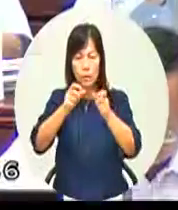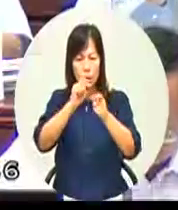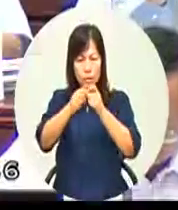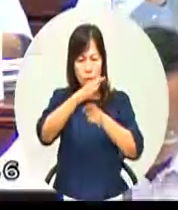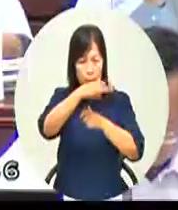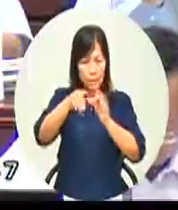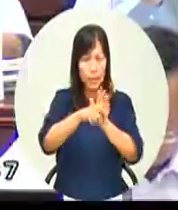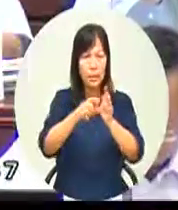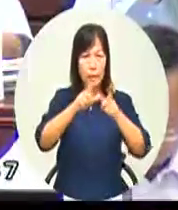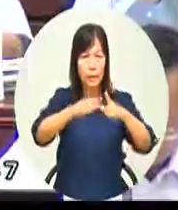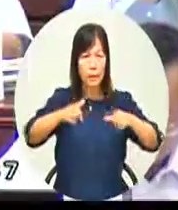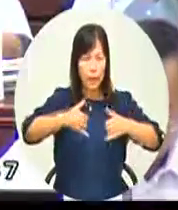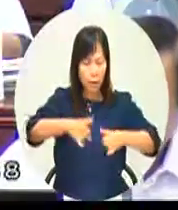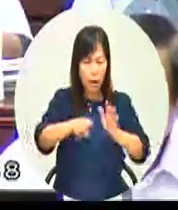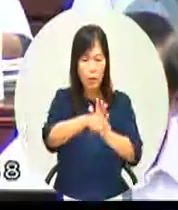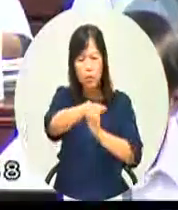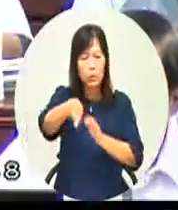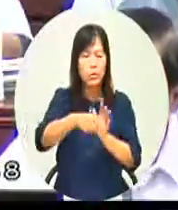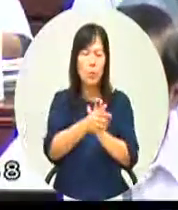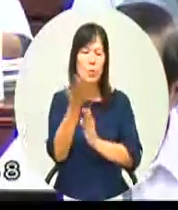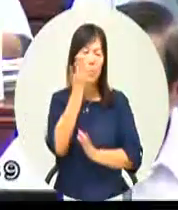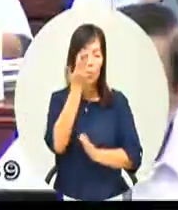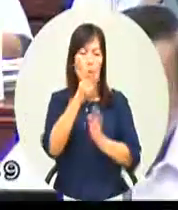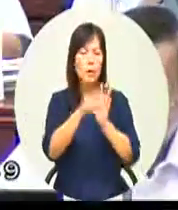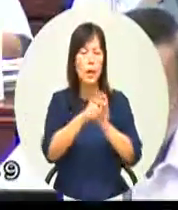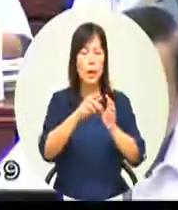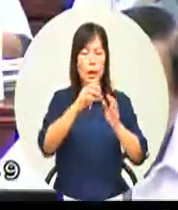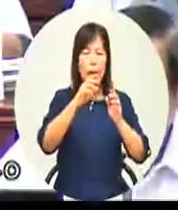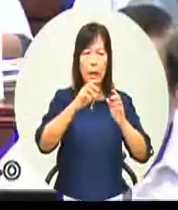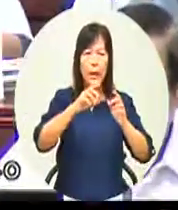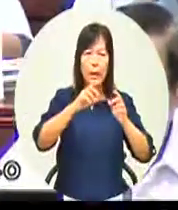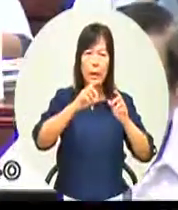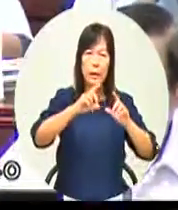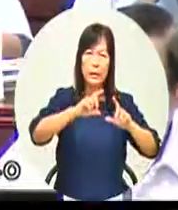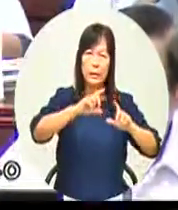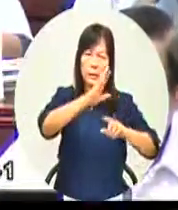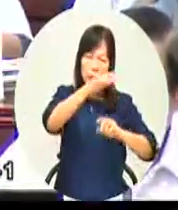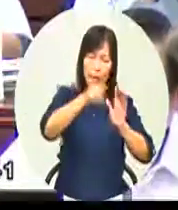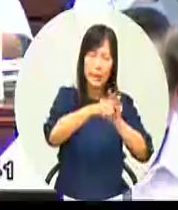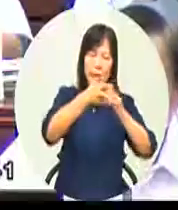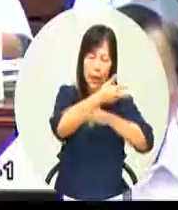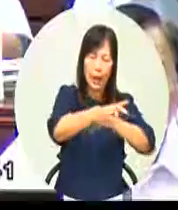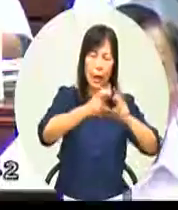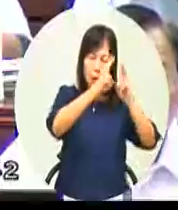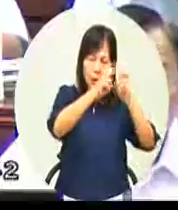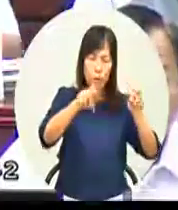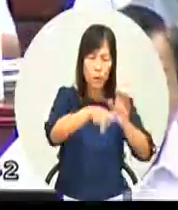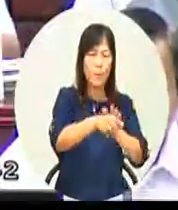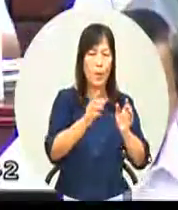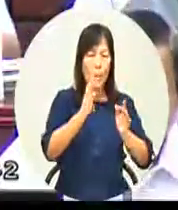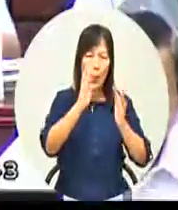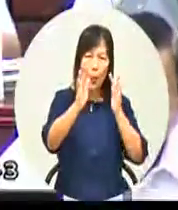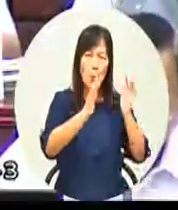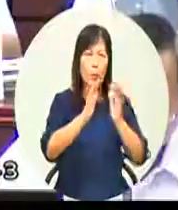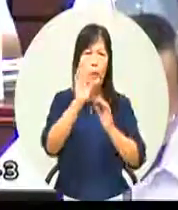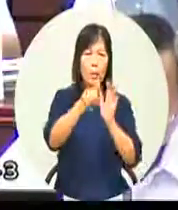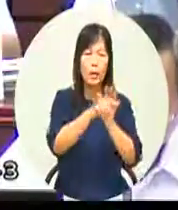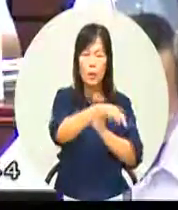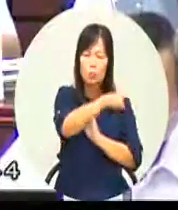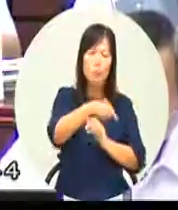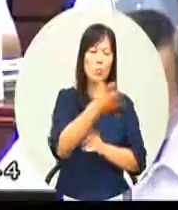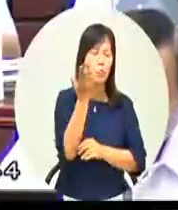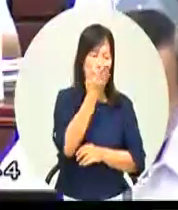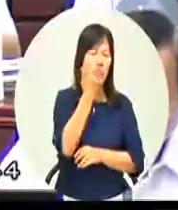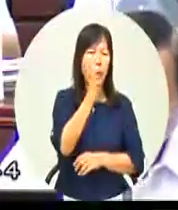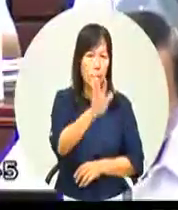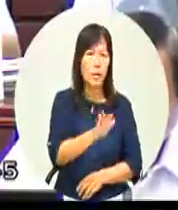的部分，其实也说在加税，我们要到山海宫下去那个点的地方，其实是比较热闹的地方，而且是加税哈。不过有一